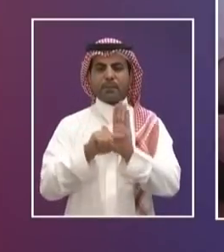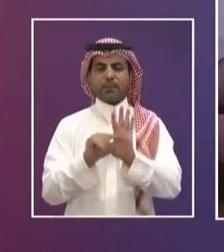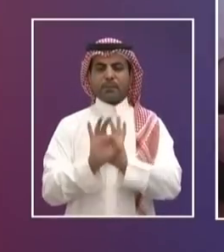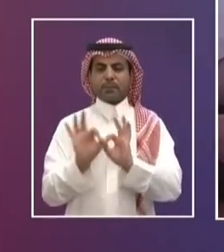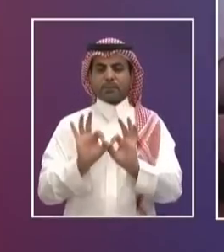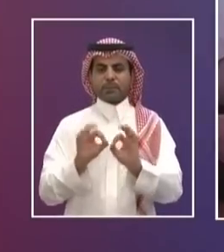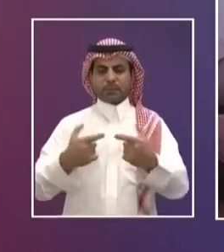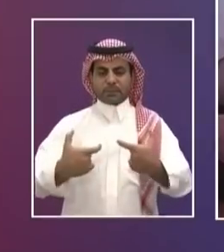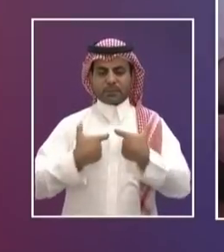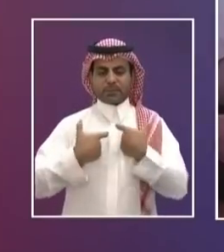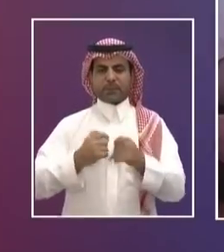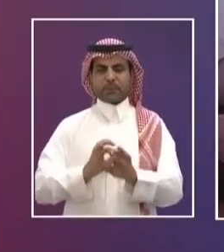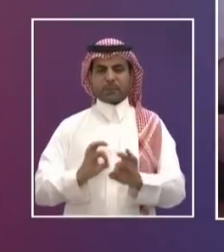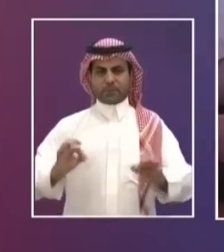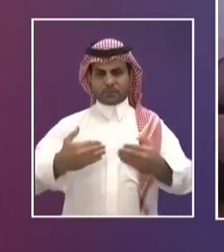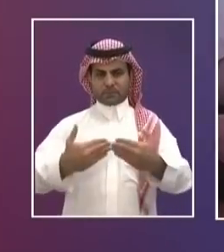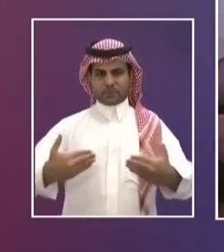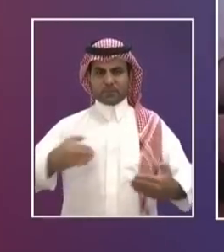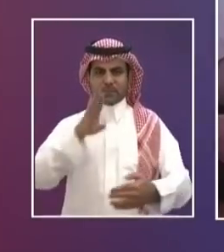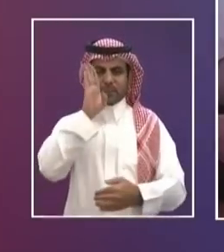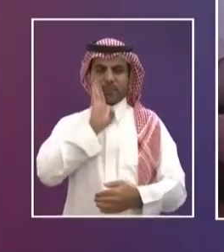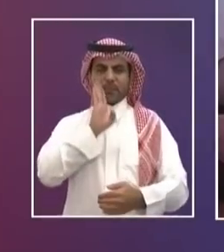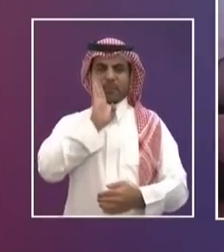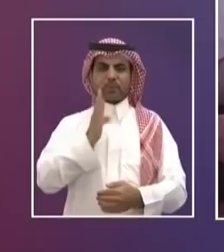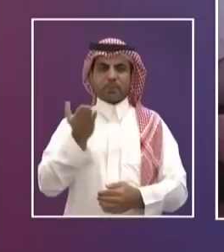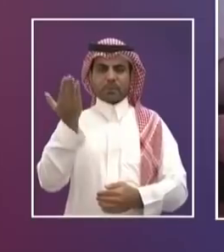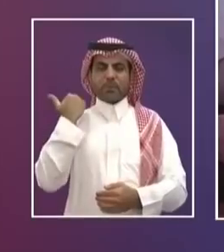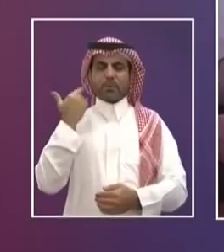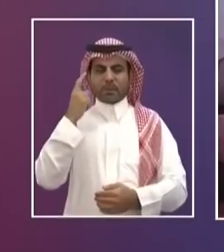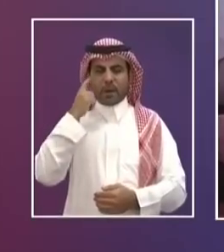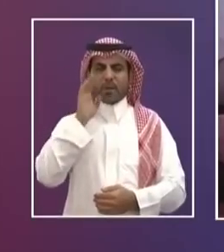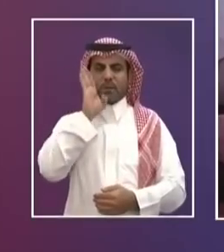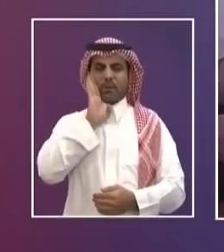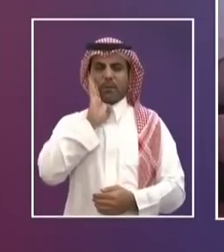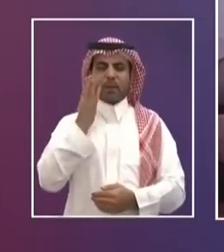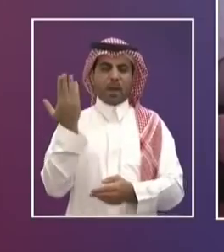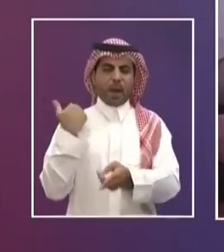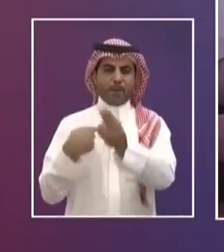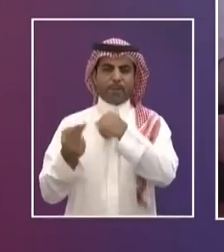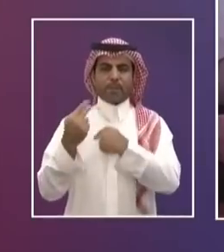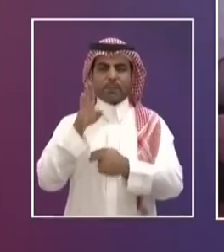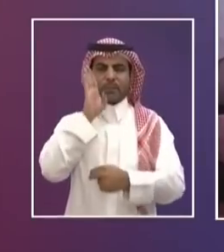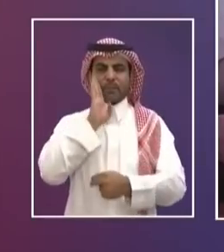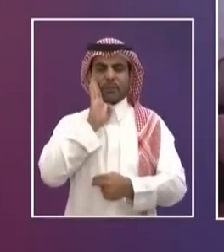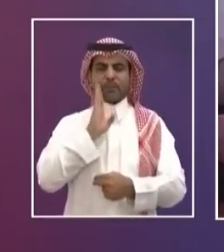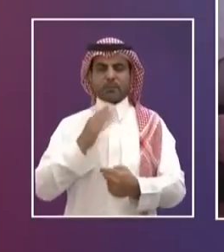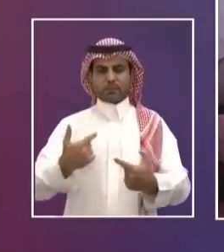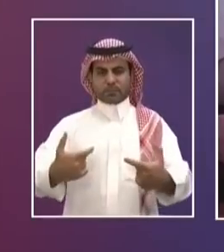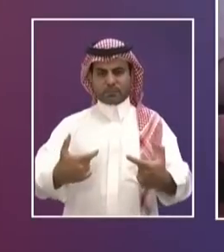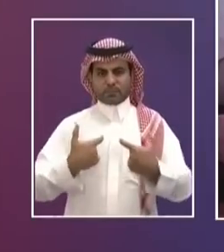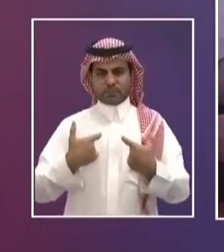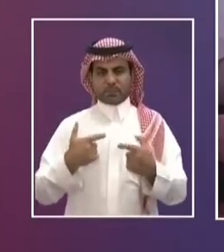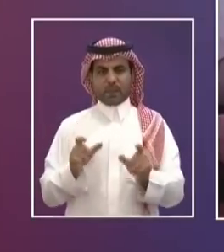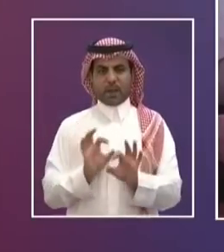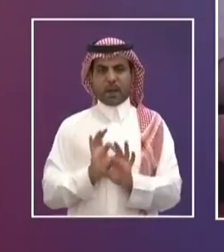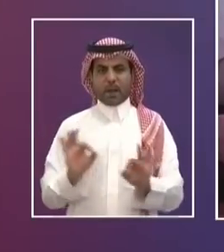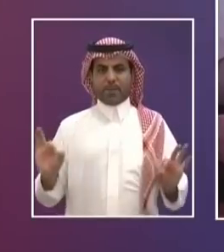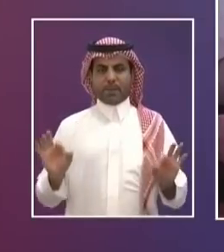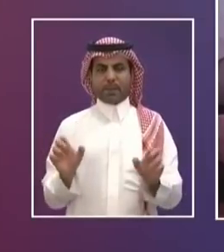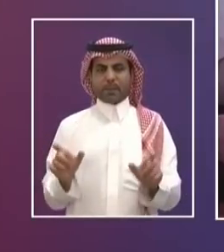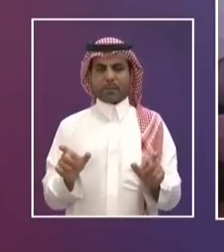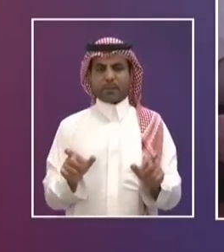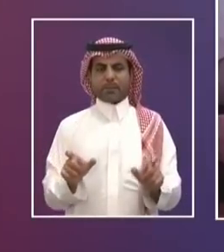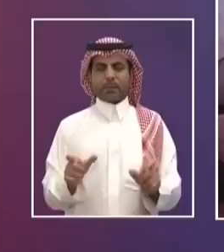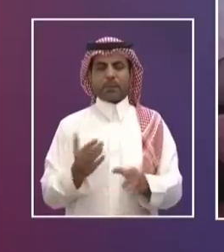الوقاية الاحترازية كما تعودنا عليها، وأعتقد أننا تعودنا جميعا على تعاطيها أو